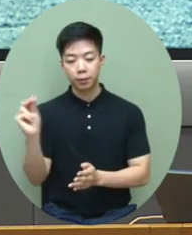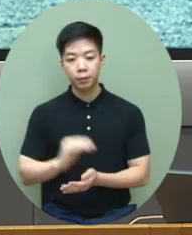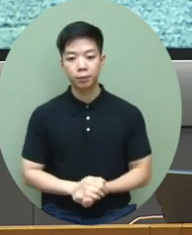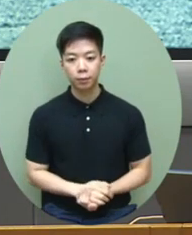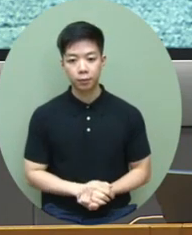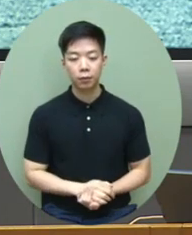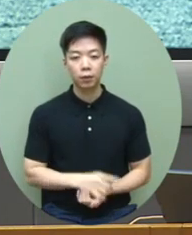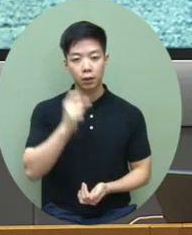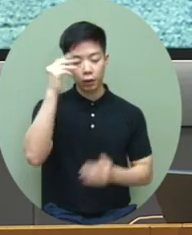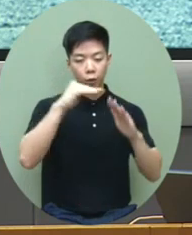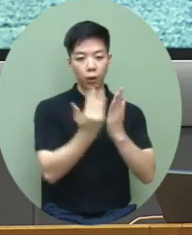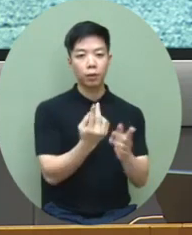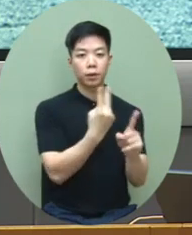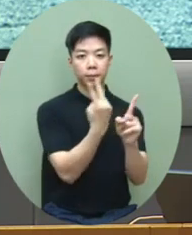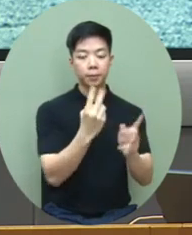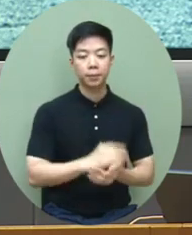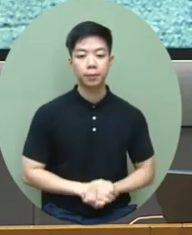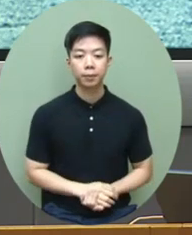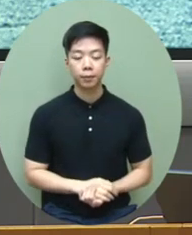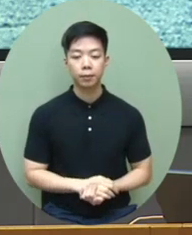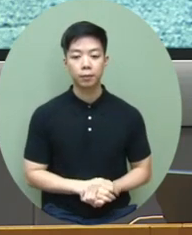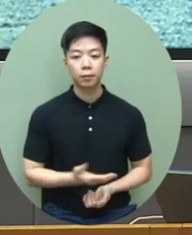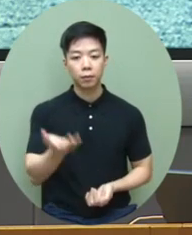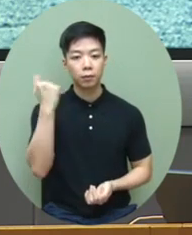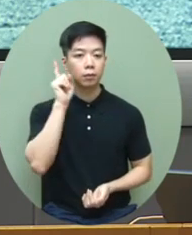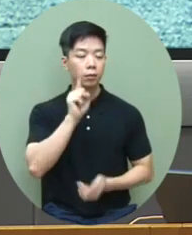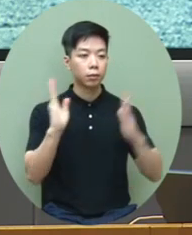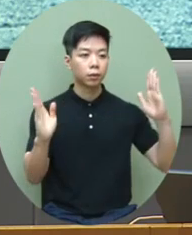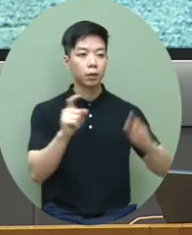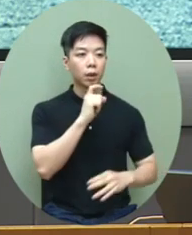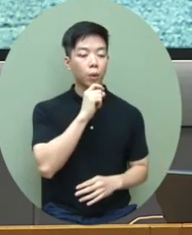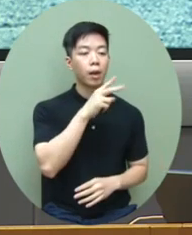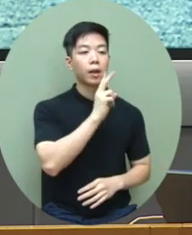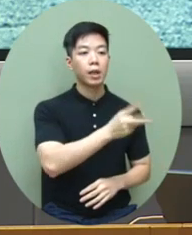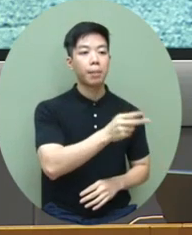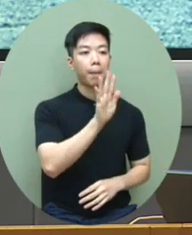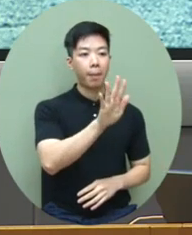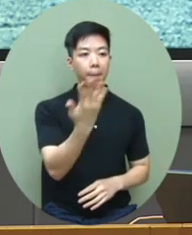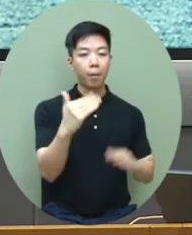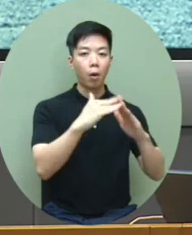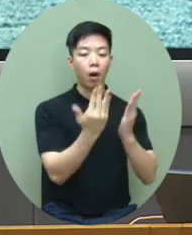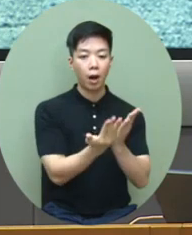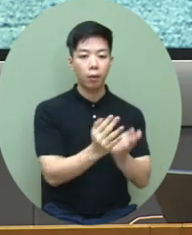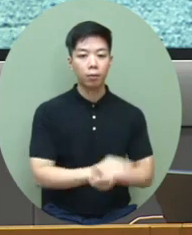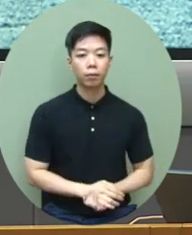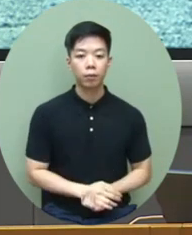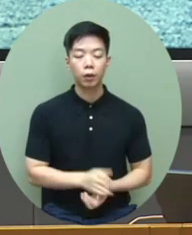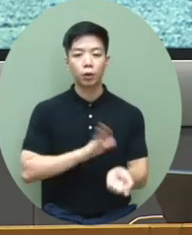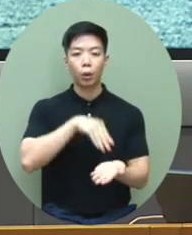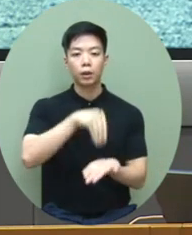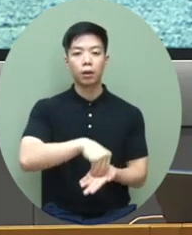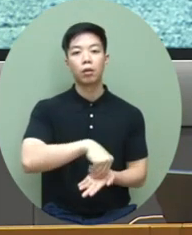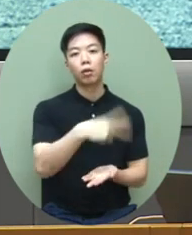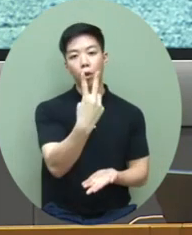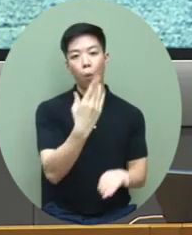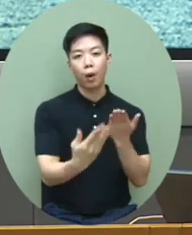12間特殊學校啦。咁過去7日就有255間學校就呈報過2宗或者以上